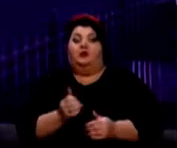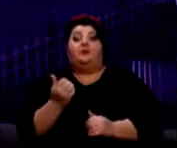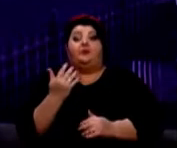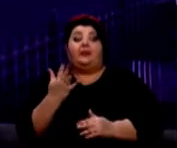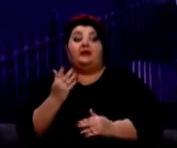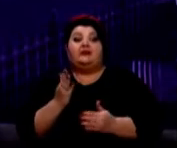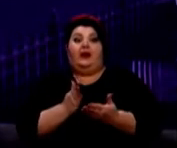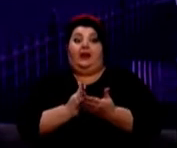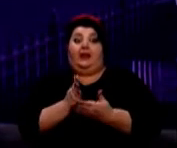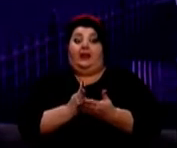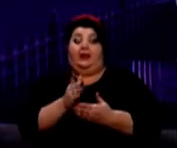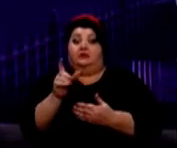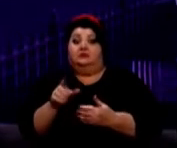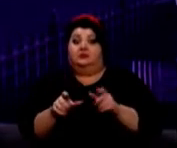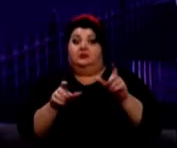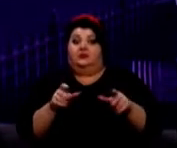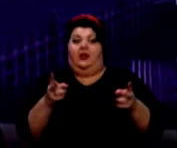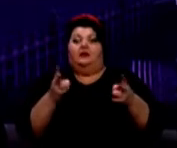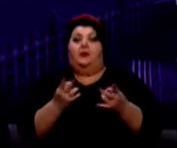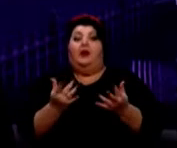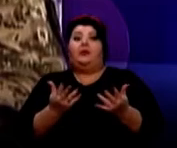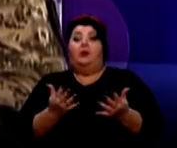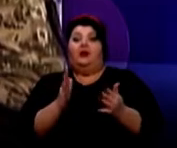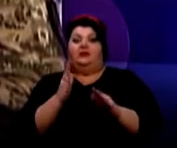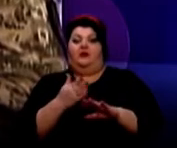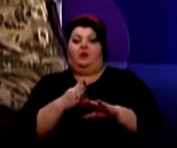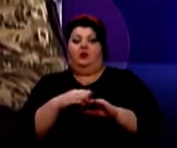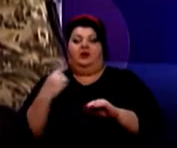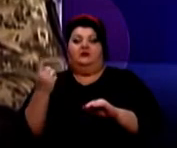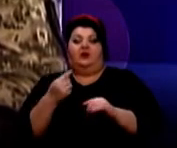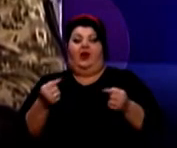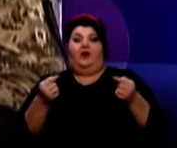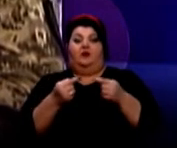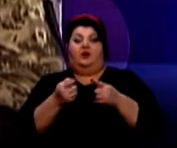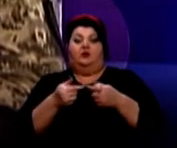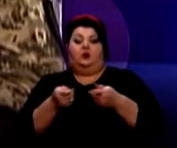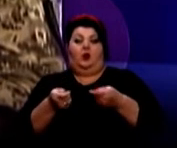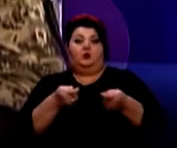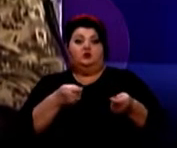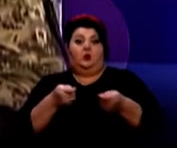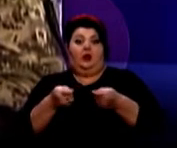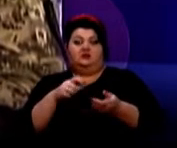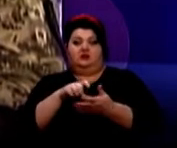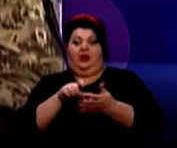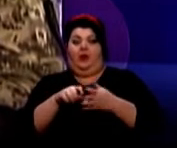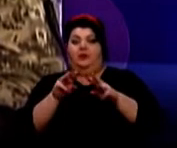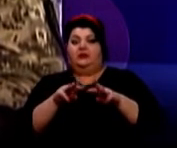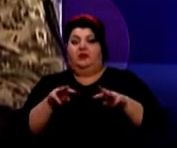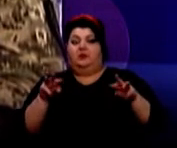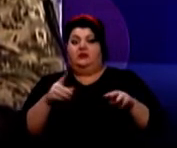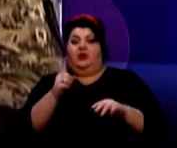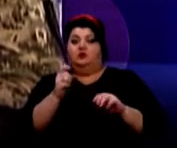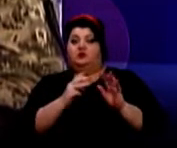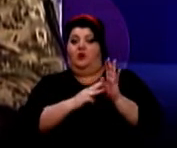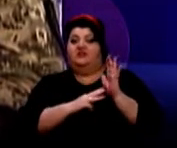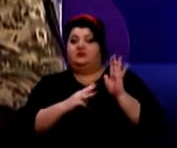строковиків потрібно набрати цього весняного призову саме в Полтавській області? Відповідно до розпорядження Кабінету міністрів України